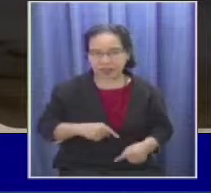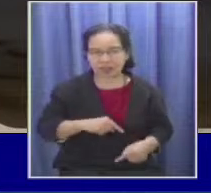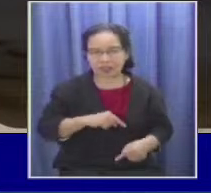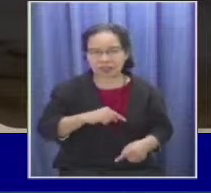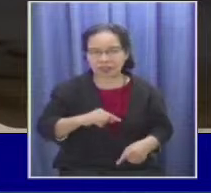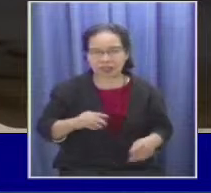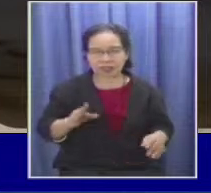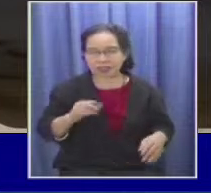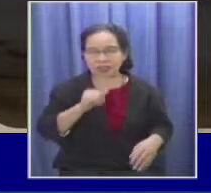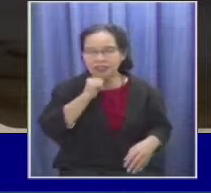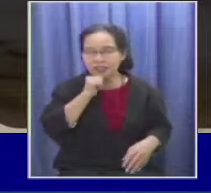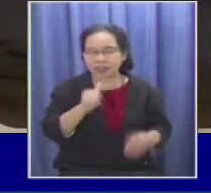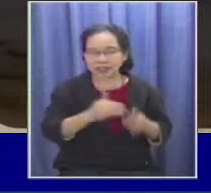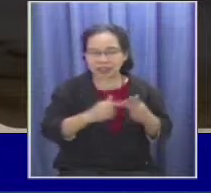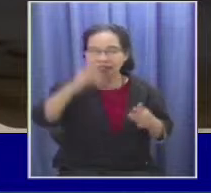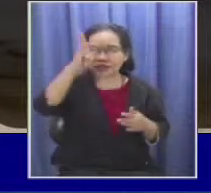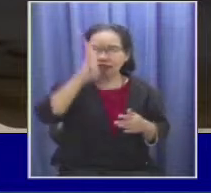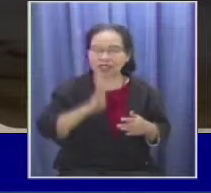yɛn no